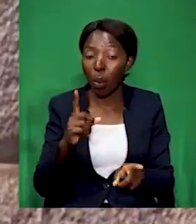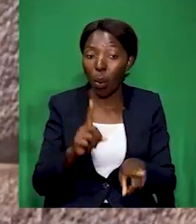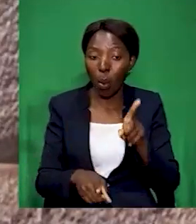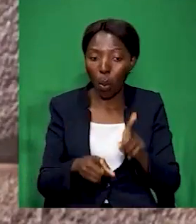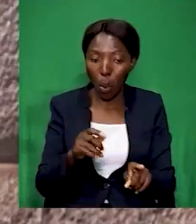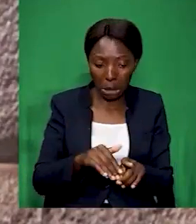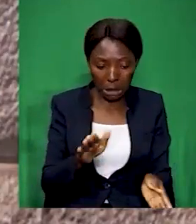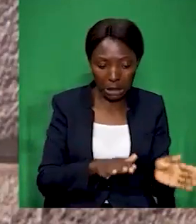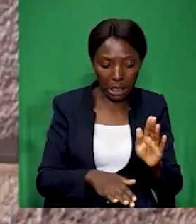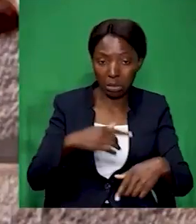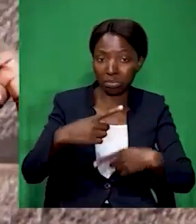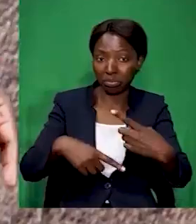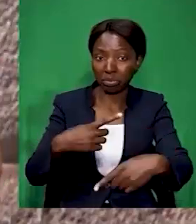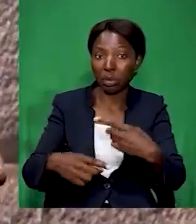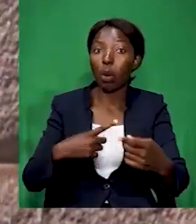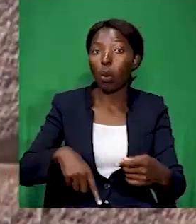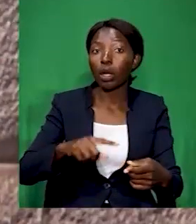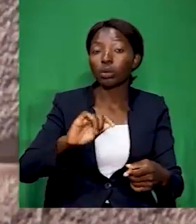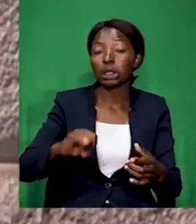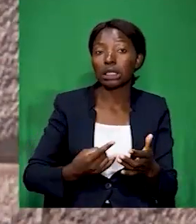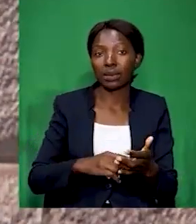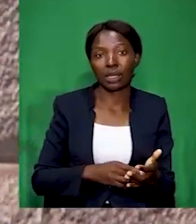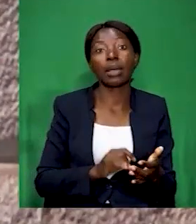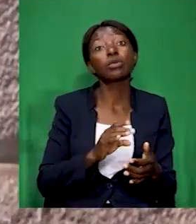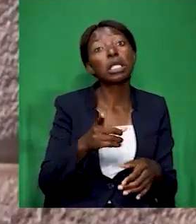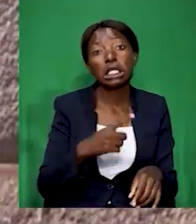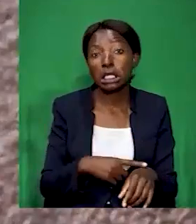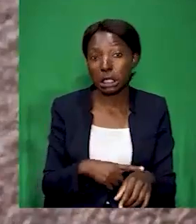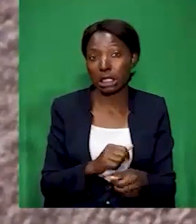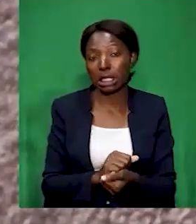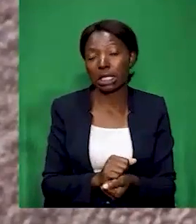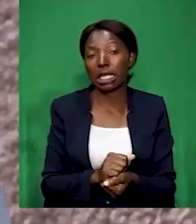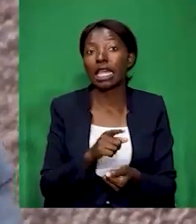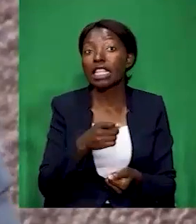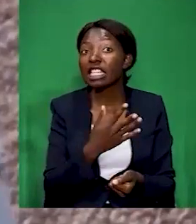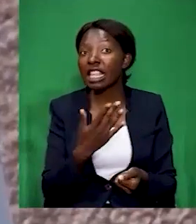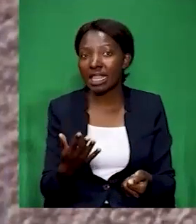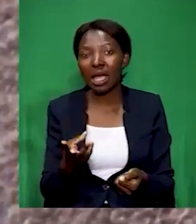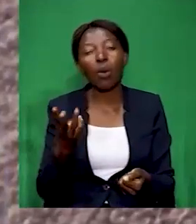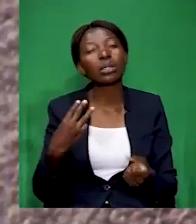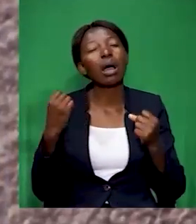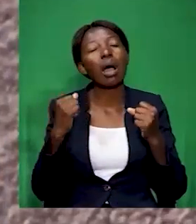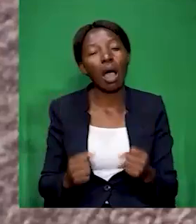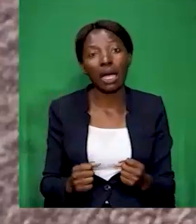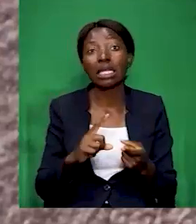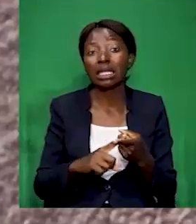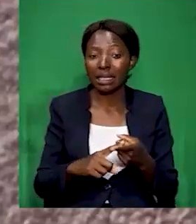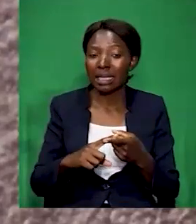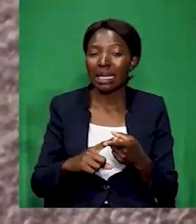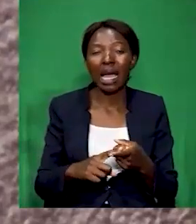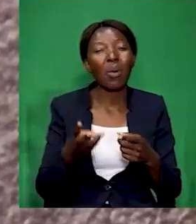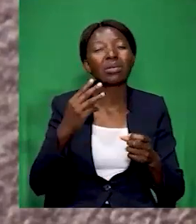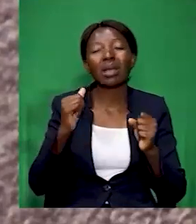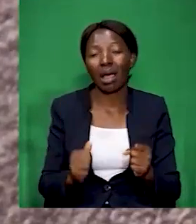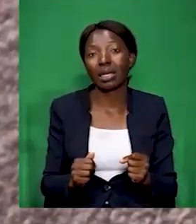imomo vachirola kuinda Jerusarema. Saka kunonzi process yacho yaiva process inorwadza, yaiva process isina